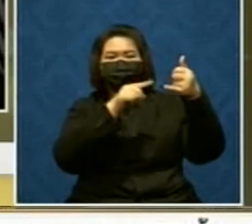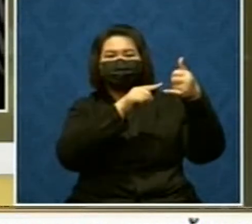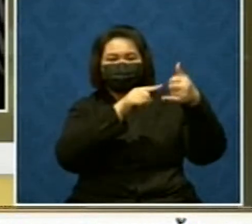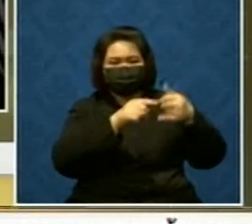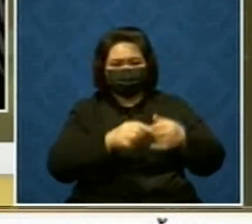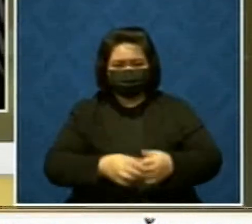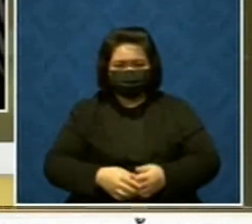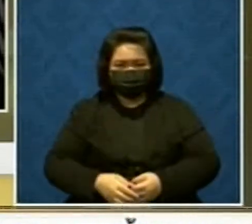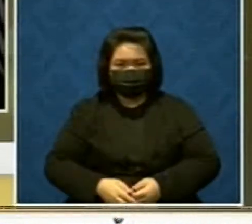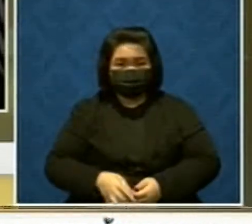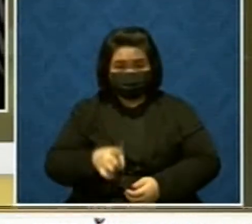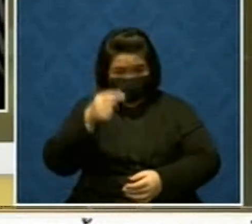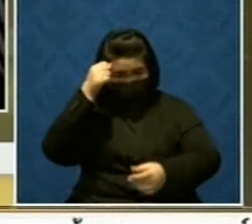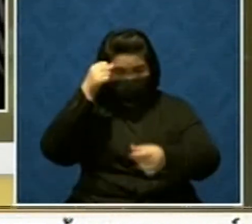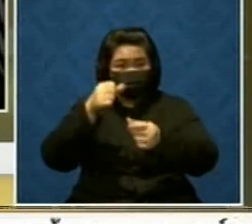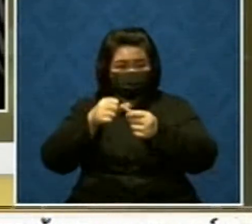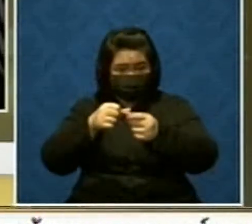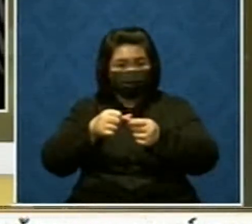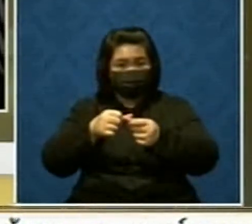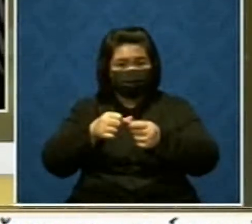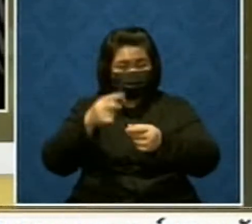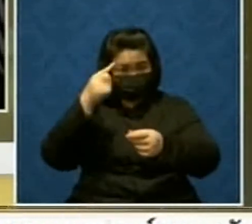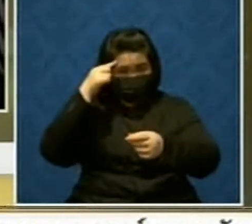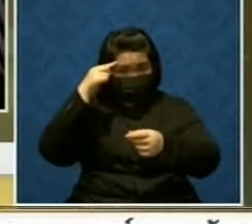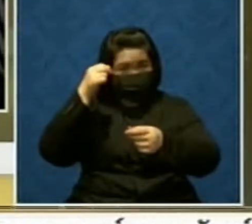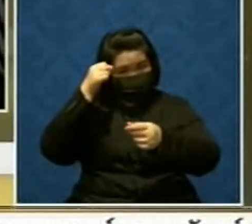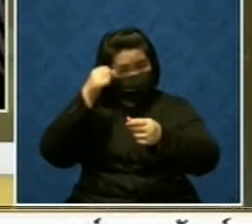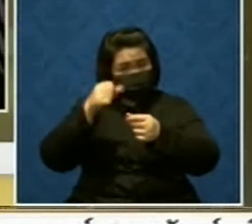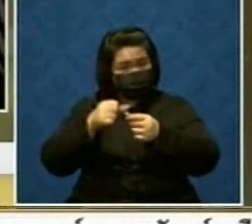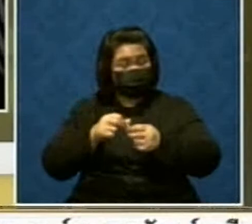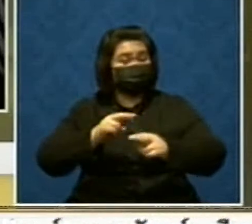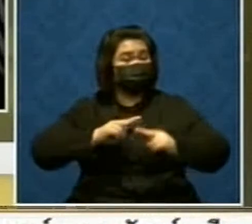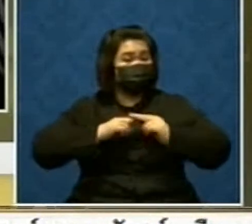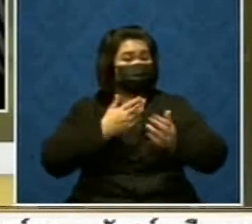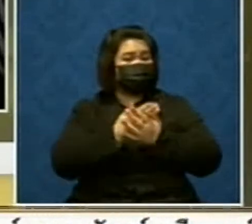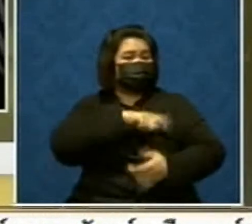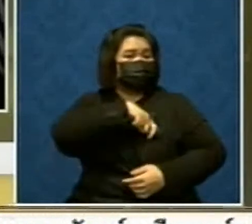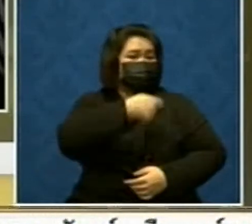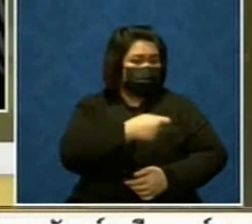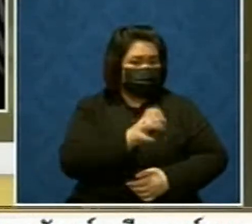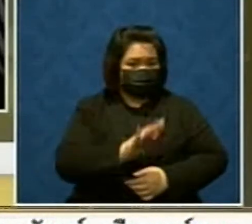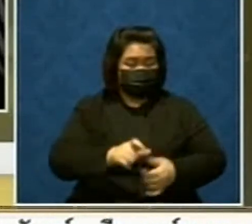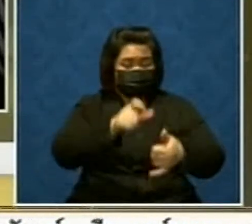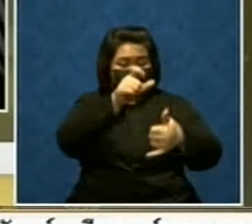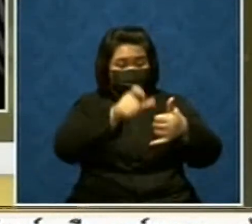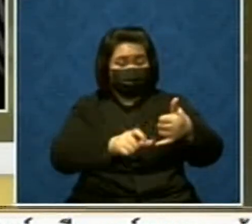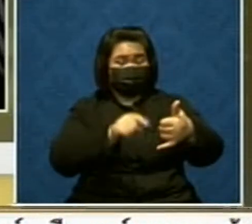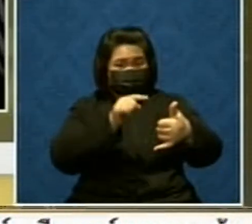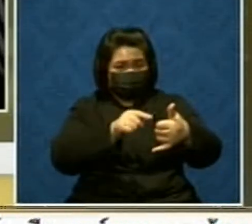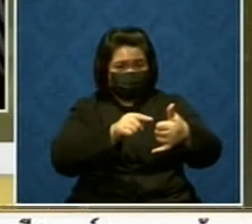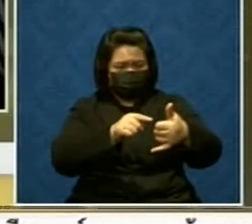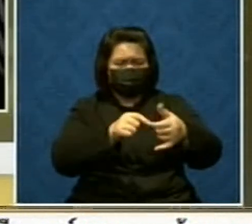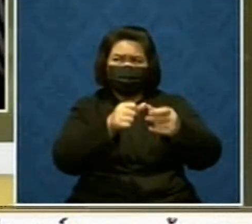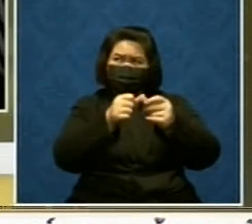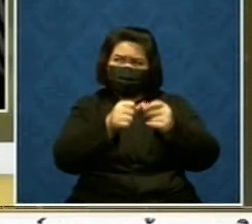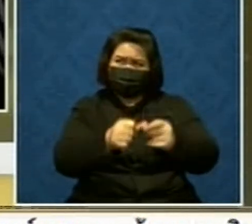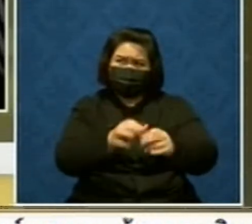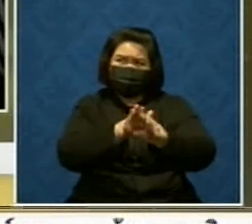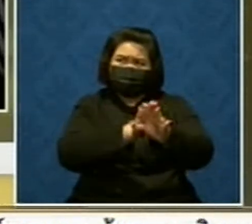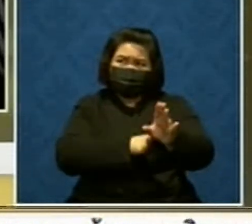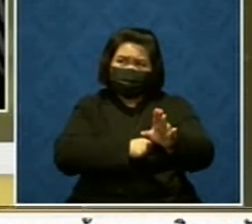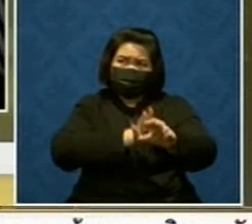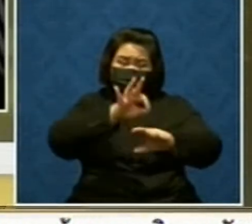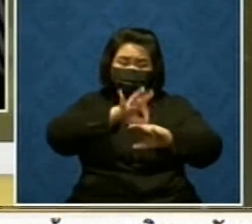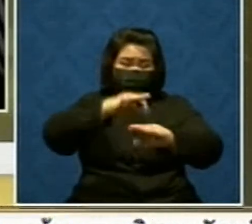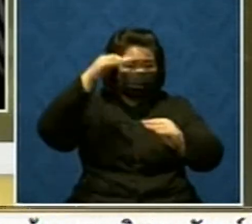ท่านต้องจำไว้นะพลเอกประยุทธ์ท่านไม่ได้จ่ายเงินเองตำรวจ1คนกว่าจะเกษียณเนี่ยผมไปบวกลบแล้วกว่าจะถึง